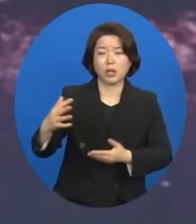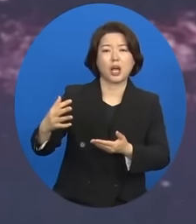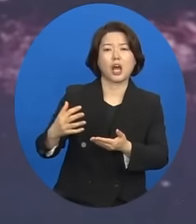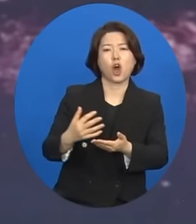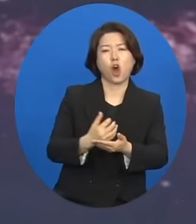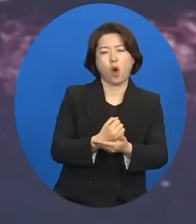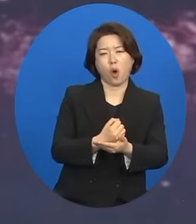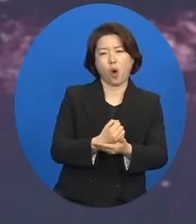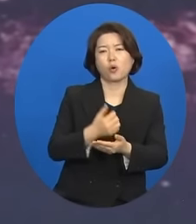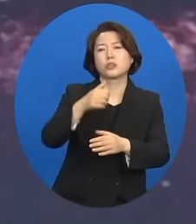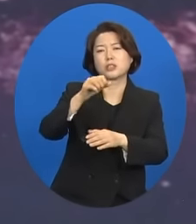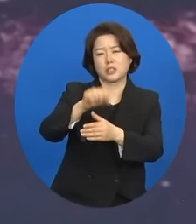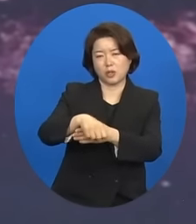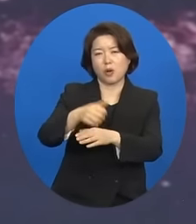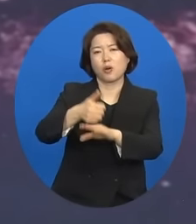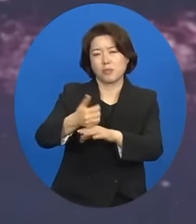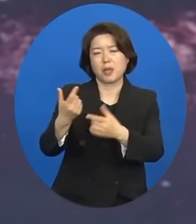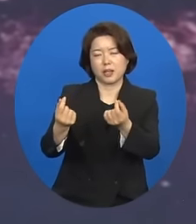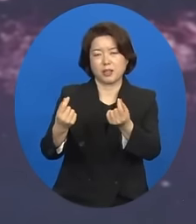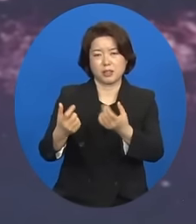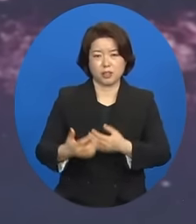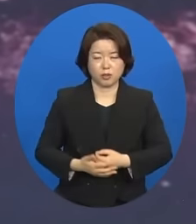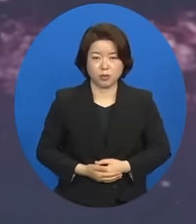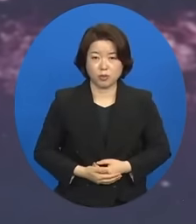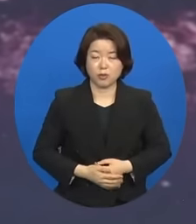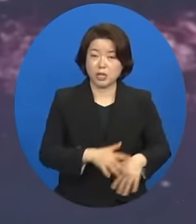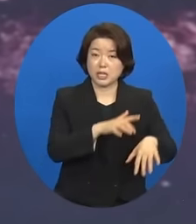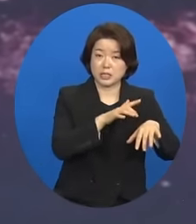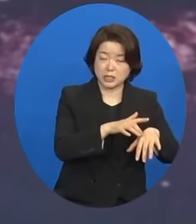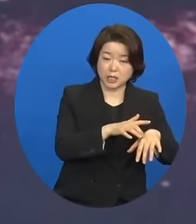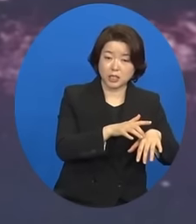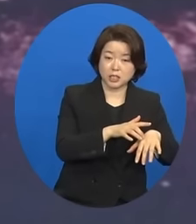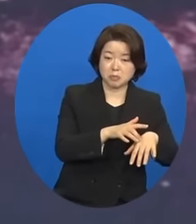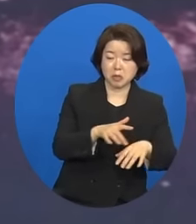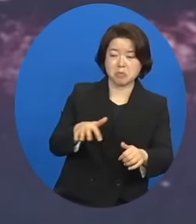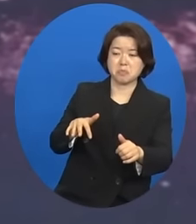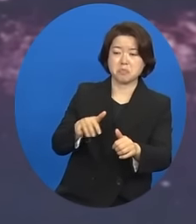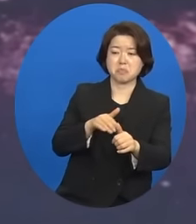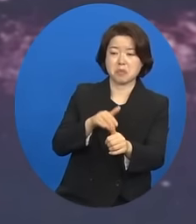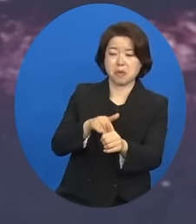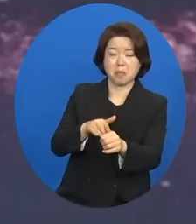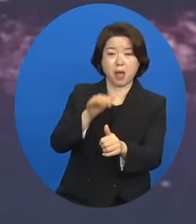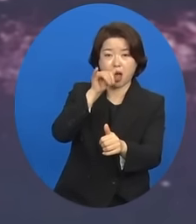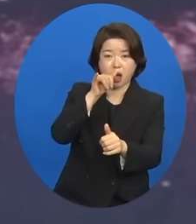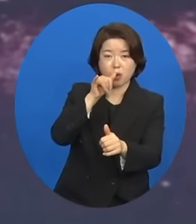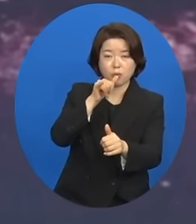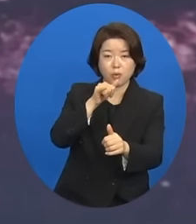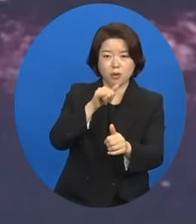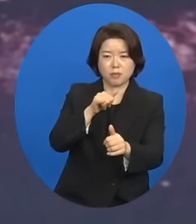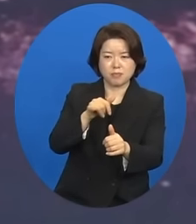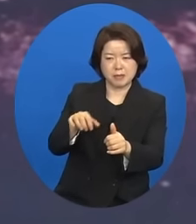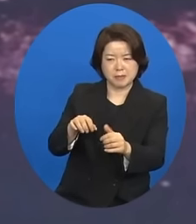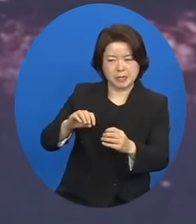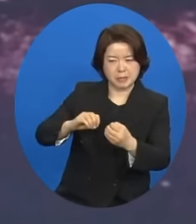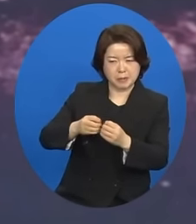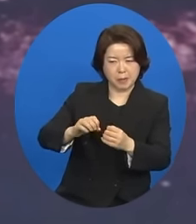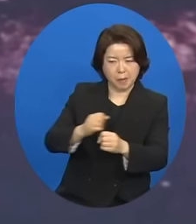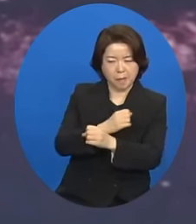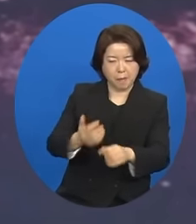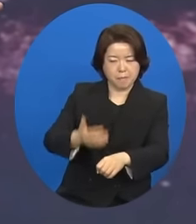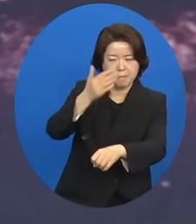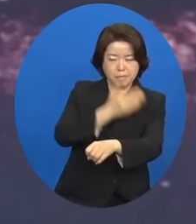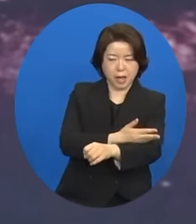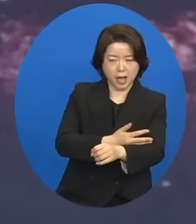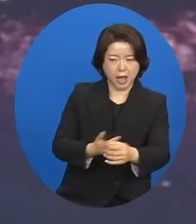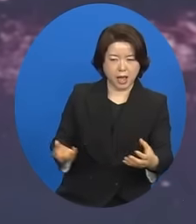열매입니다 근데 이것이 물론 사단이 공작을 펼치고 막 그냥 정말 과대 포장에 산